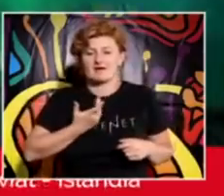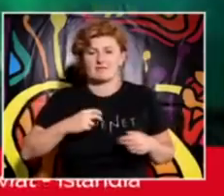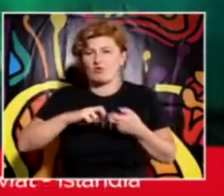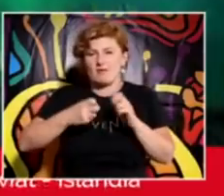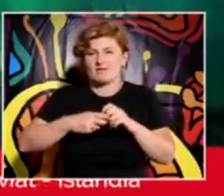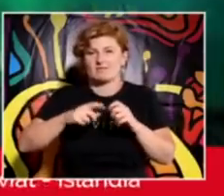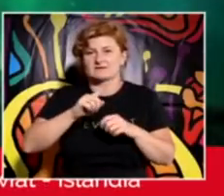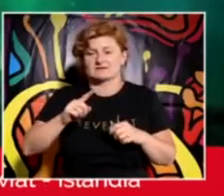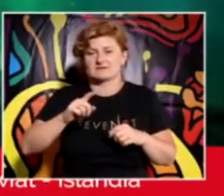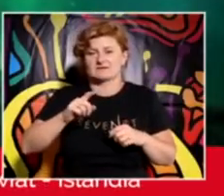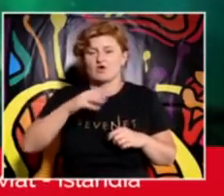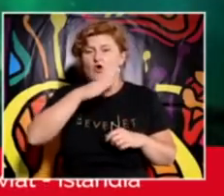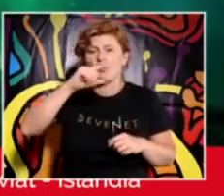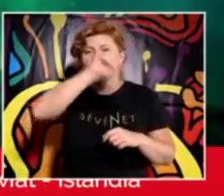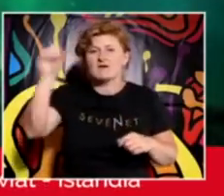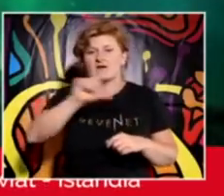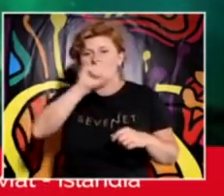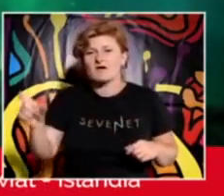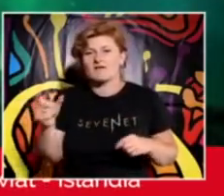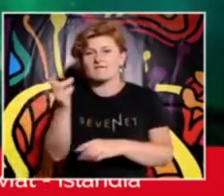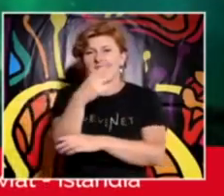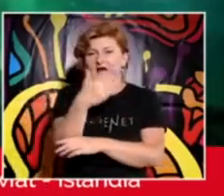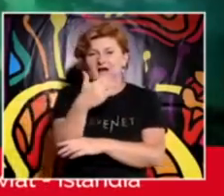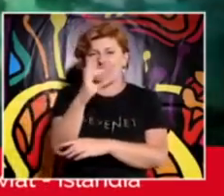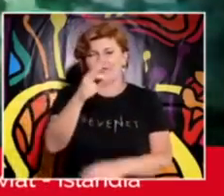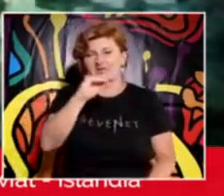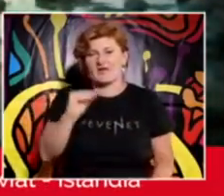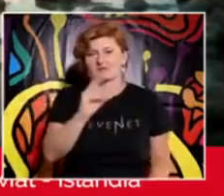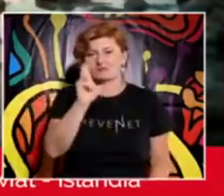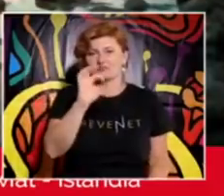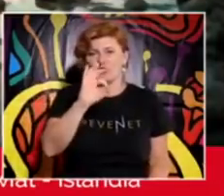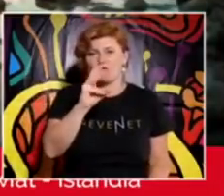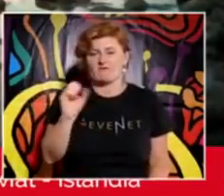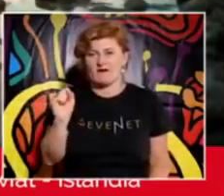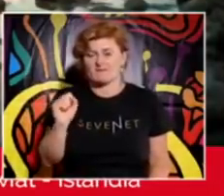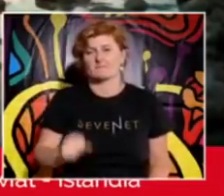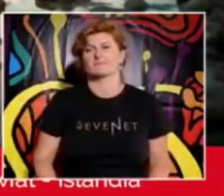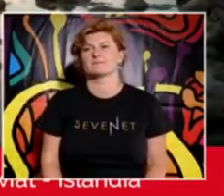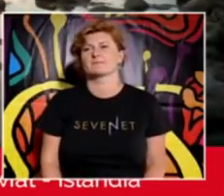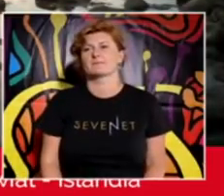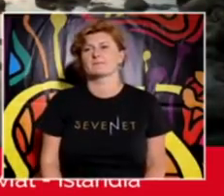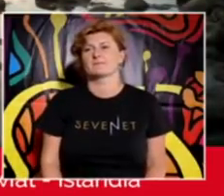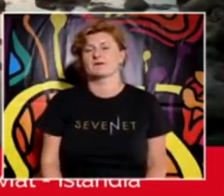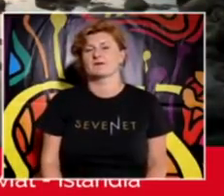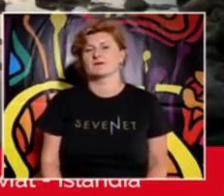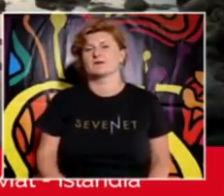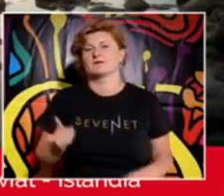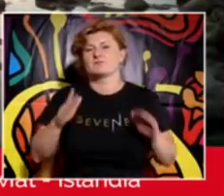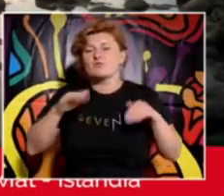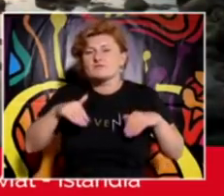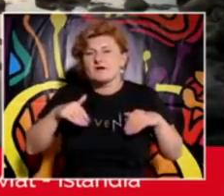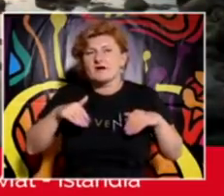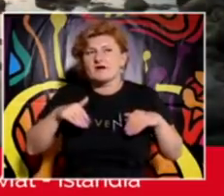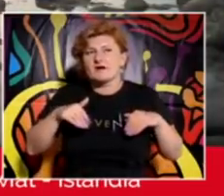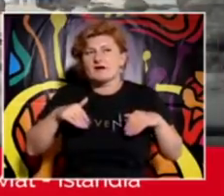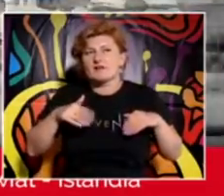whatever. Zastanawiam się, na ile bycie w parze pozwala na to, żeby docierać do ludzi bardziej niż, a może inaczej, może